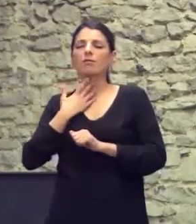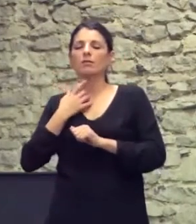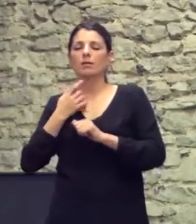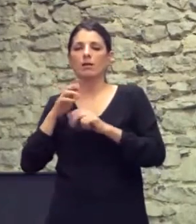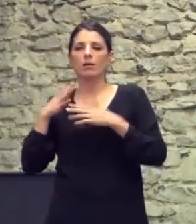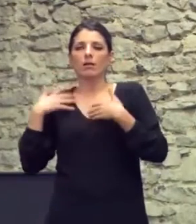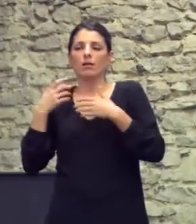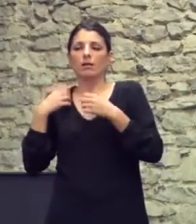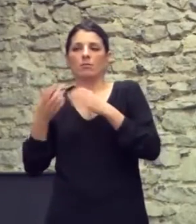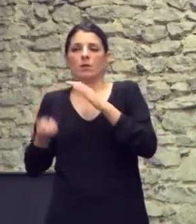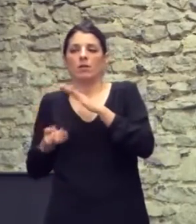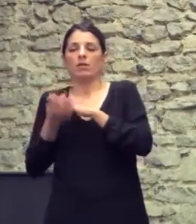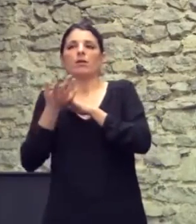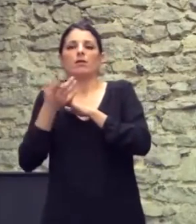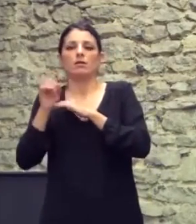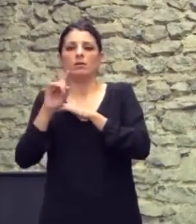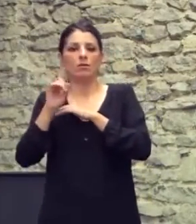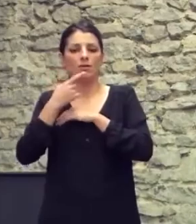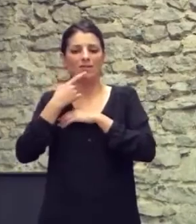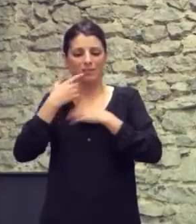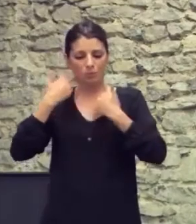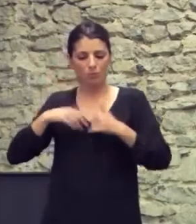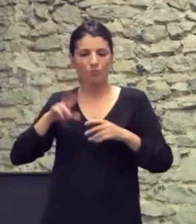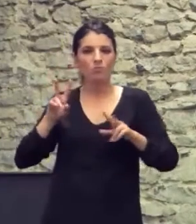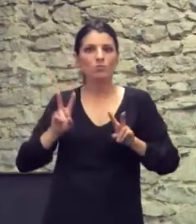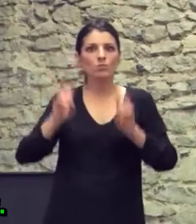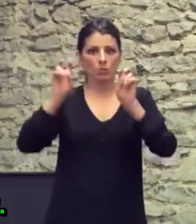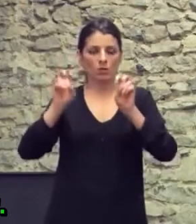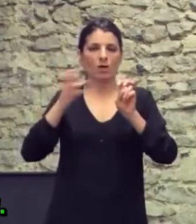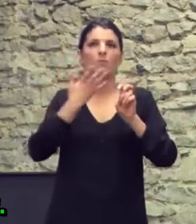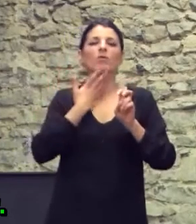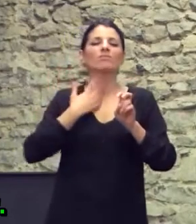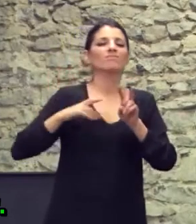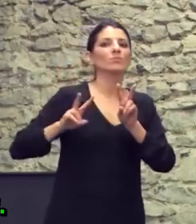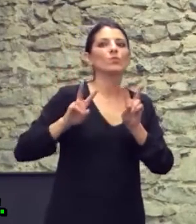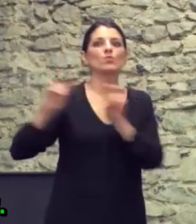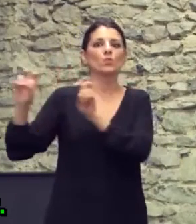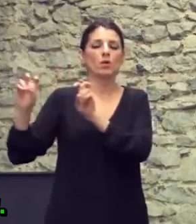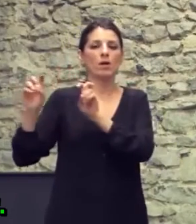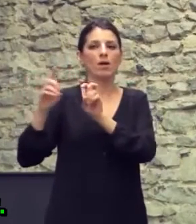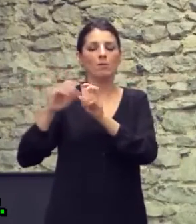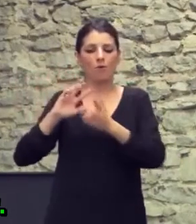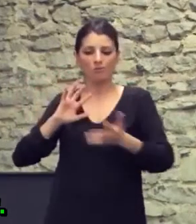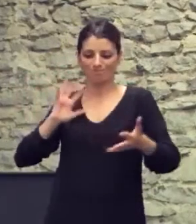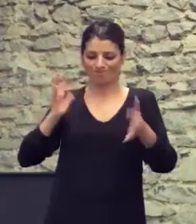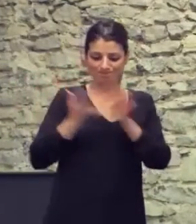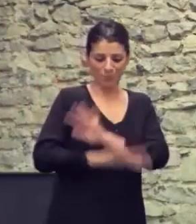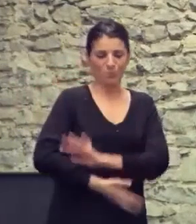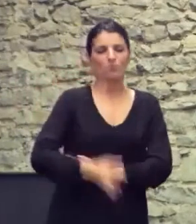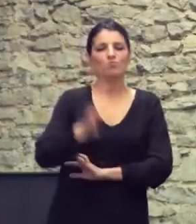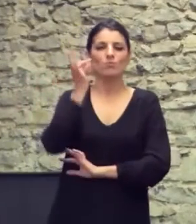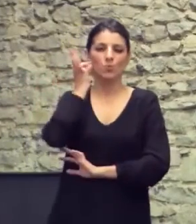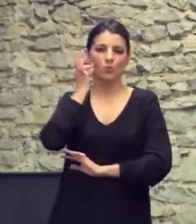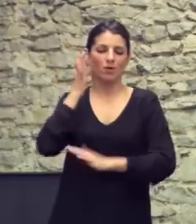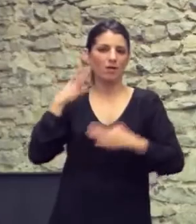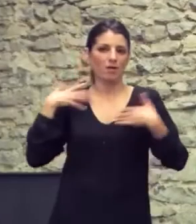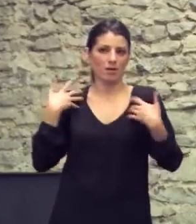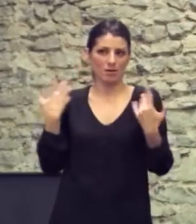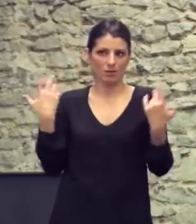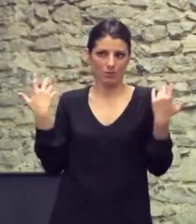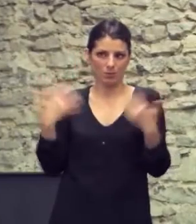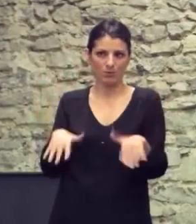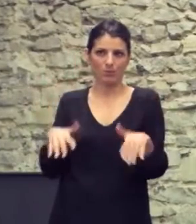eta bla bla, ez? Gorputz berria neukan, desira berriak neuzkan, eta benetako emakume bilakatu nintzen. Ostras,